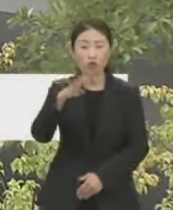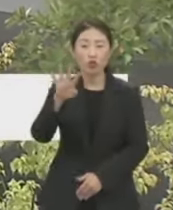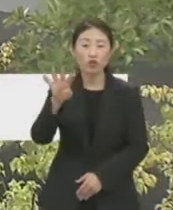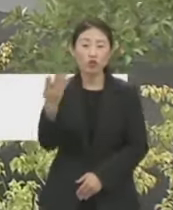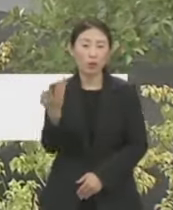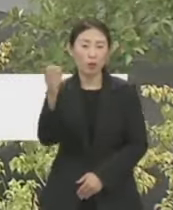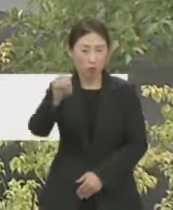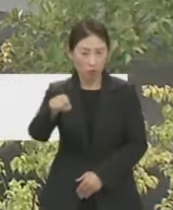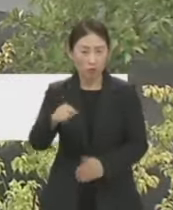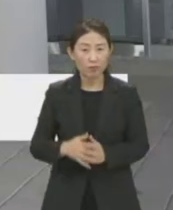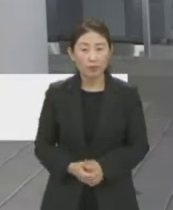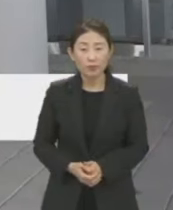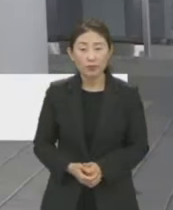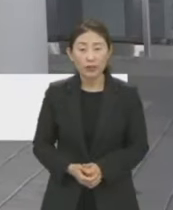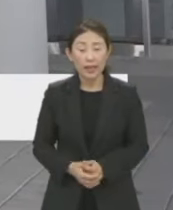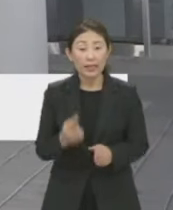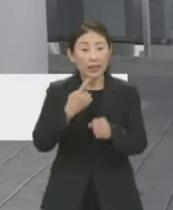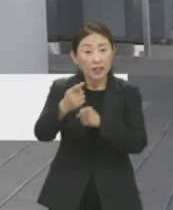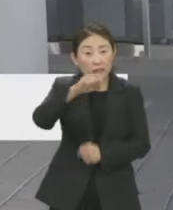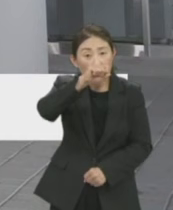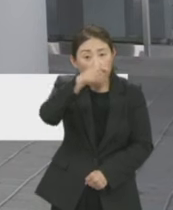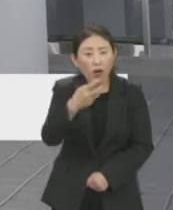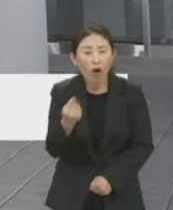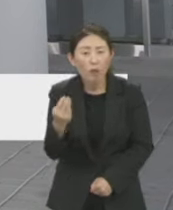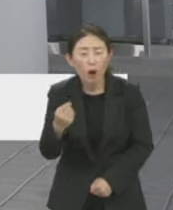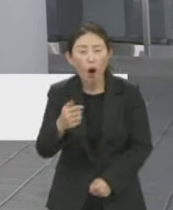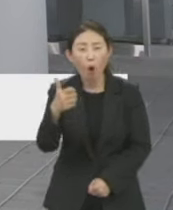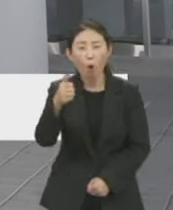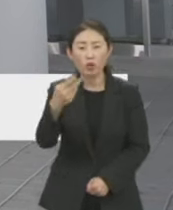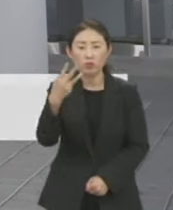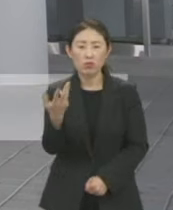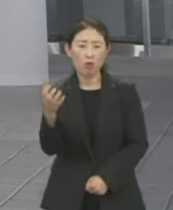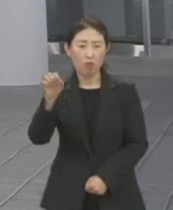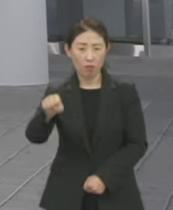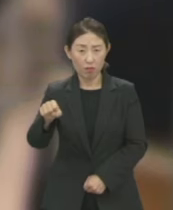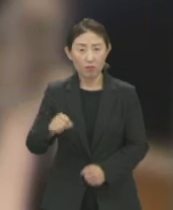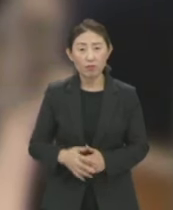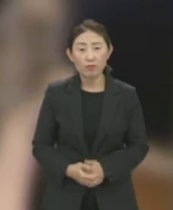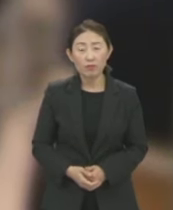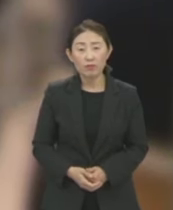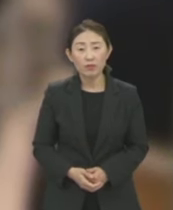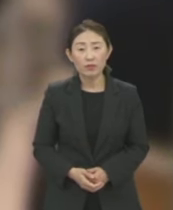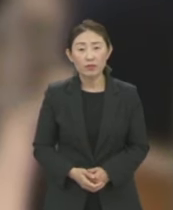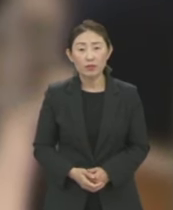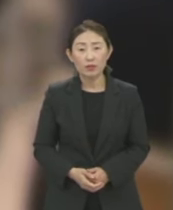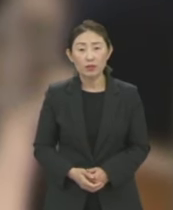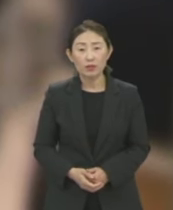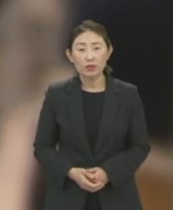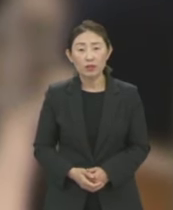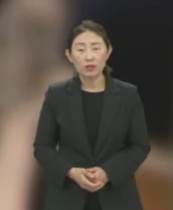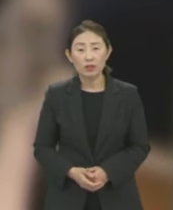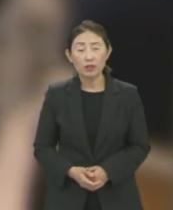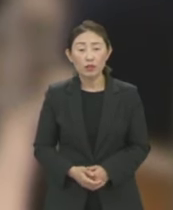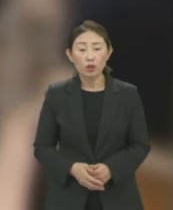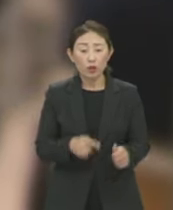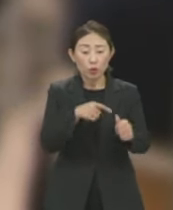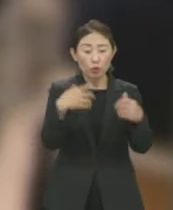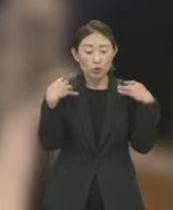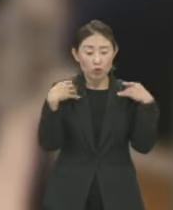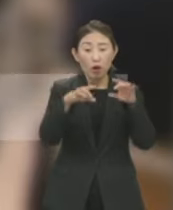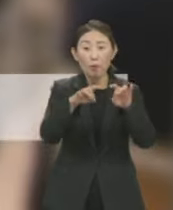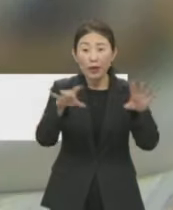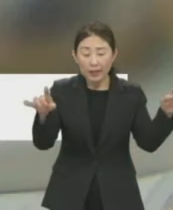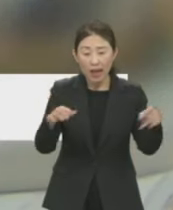9,400억 원에 달합니다. 하지만 내년도 예산안에는 53억 원만 편성됐습니다. 이마저도 각 시도교육청이